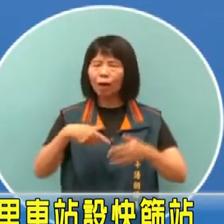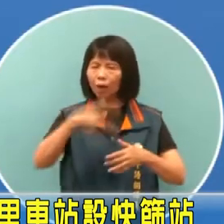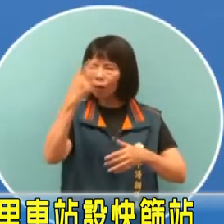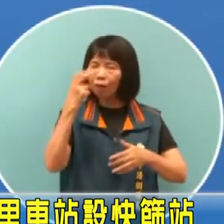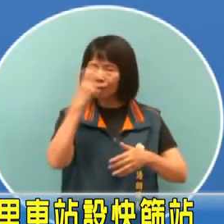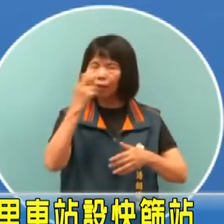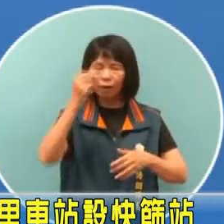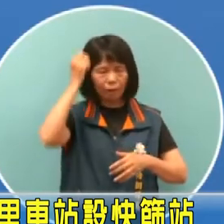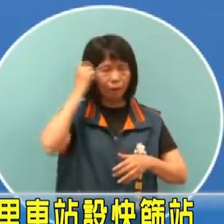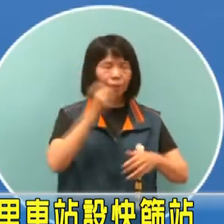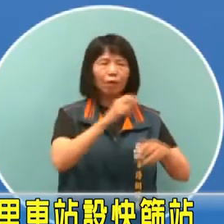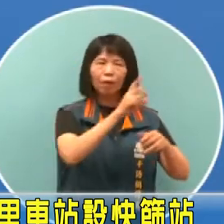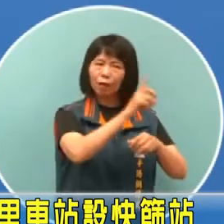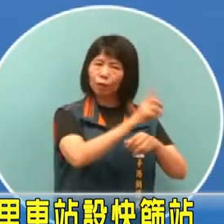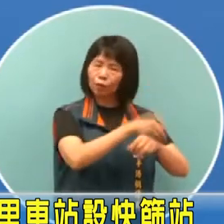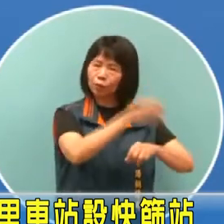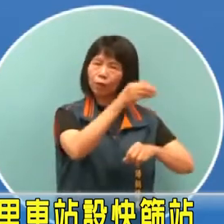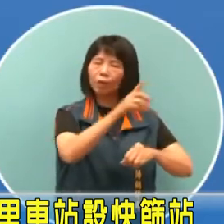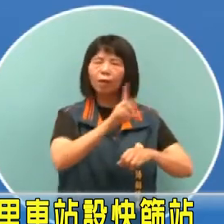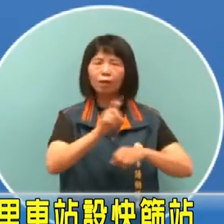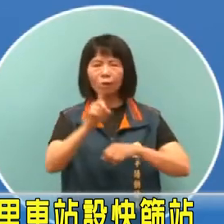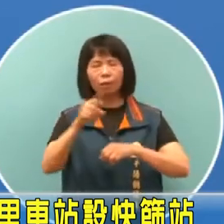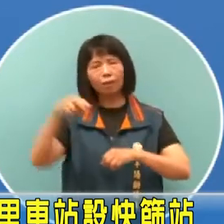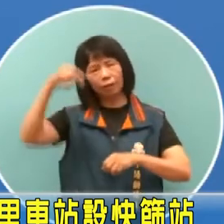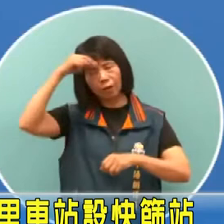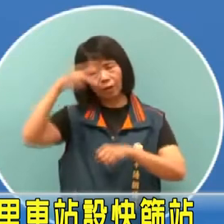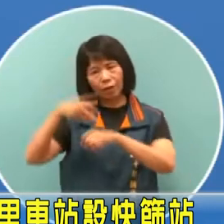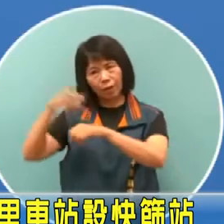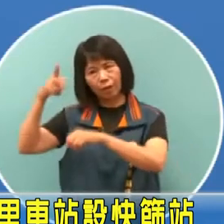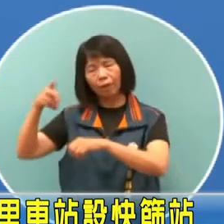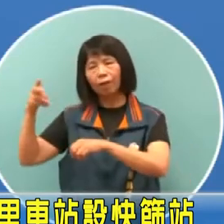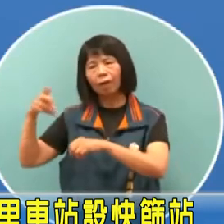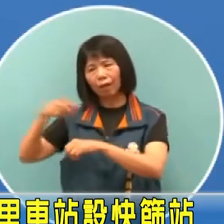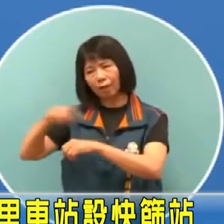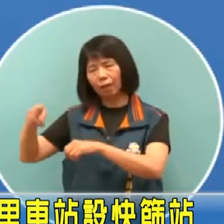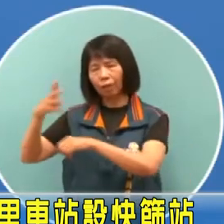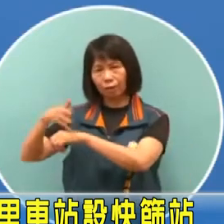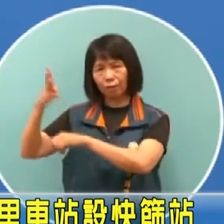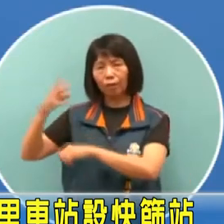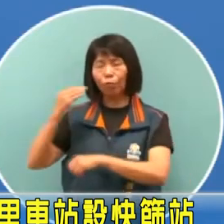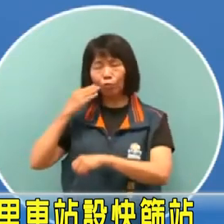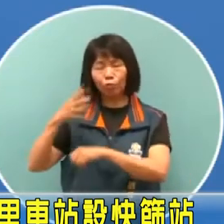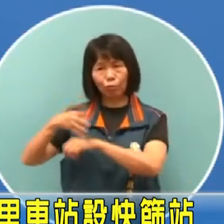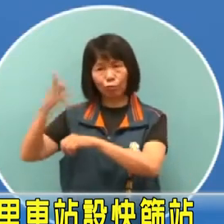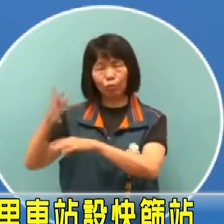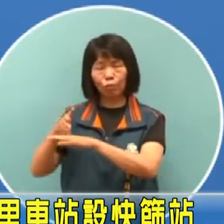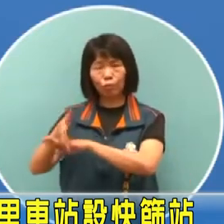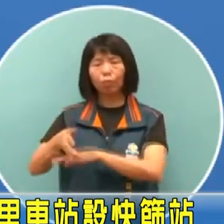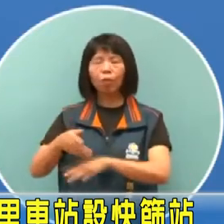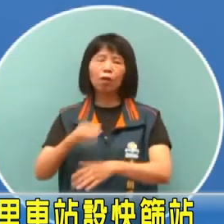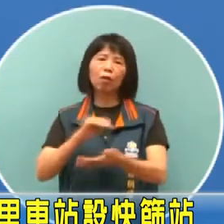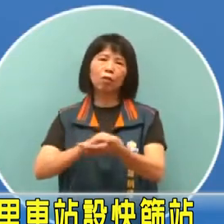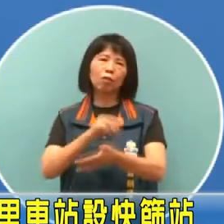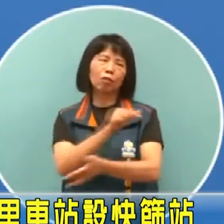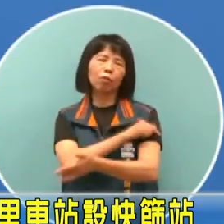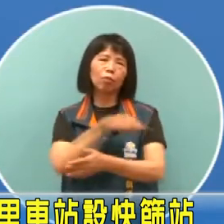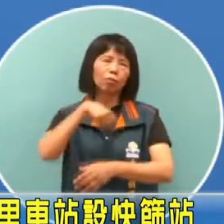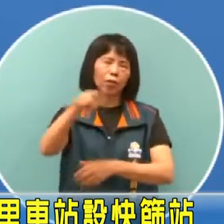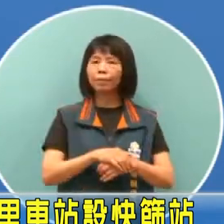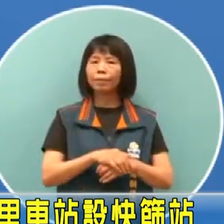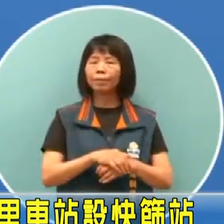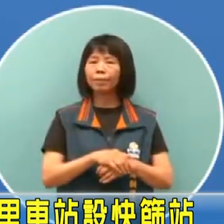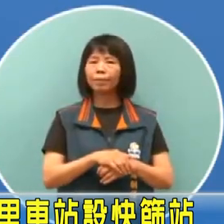到11点，下午2点到4点，即便你4点到了，其实还是会医护人员还是会随时来为您服